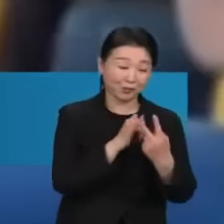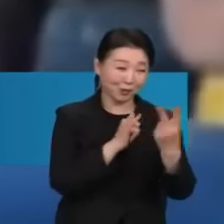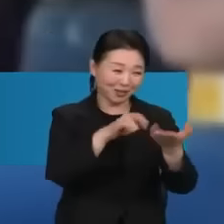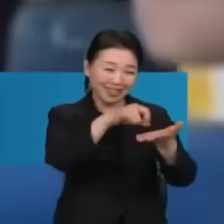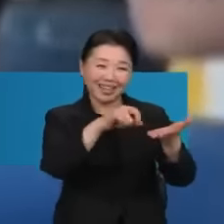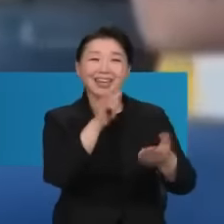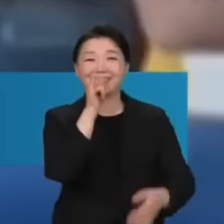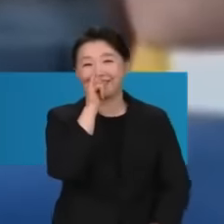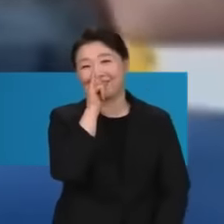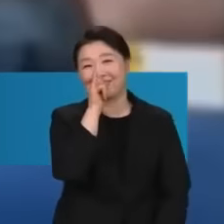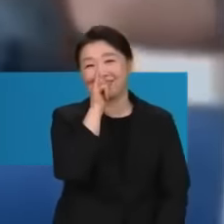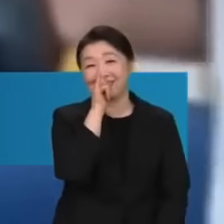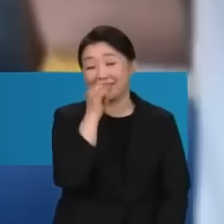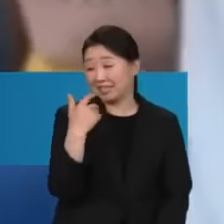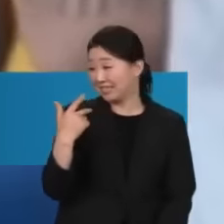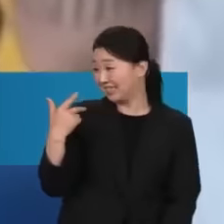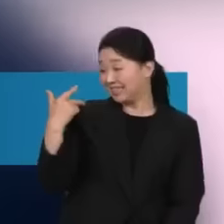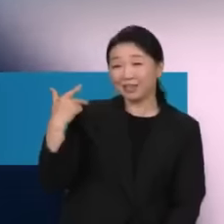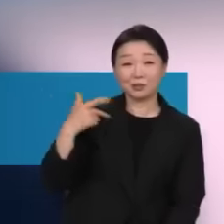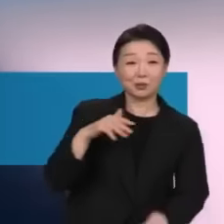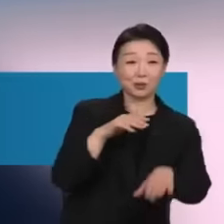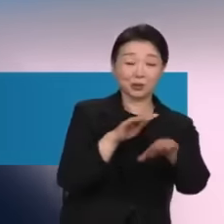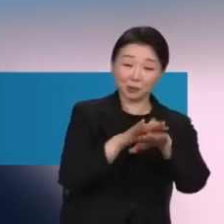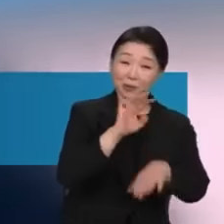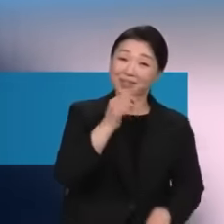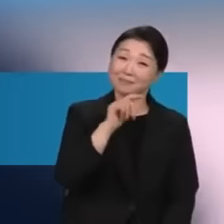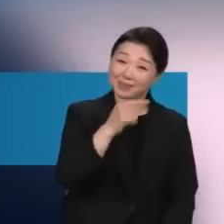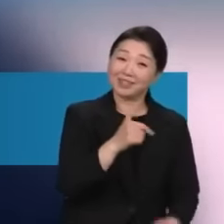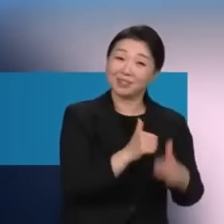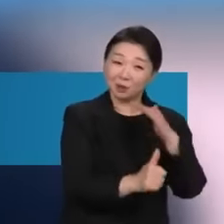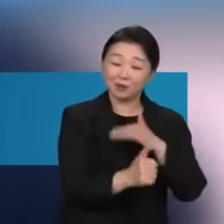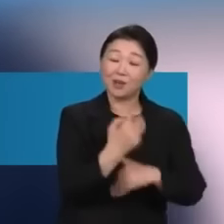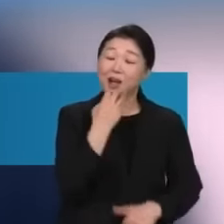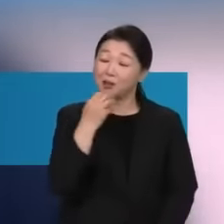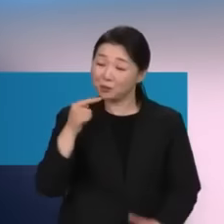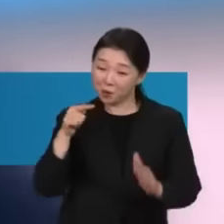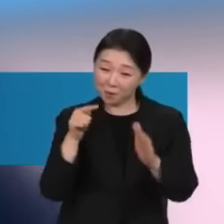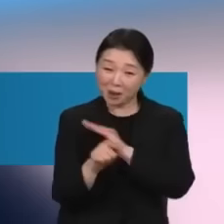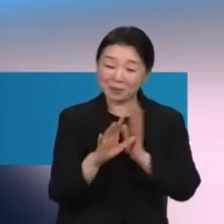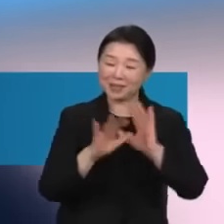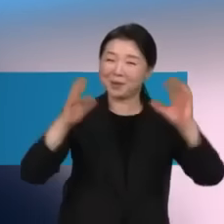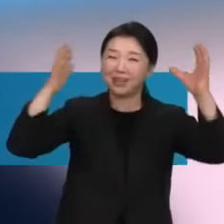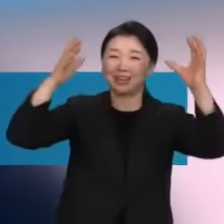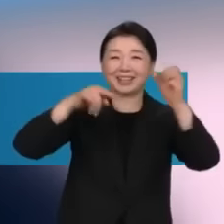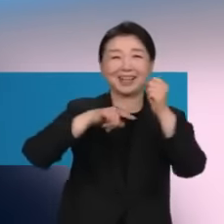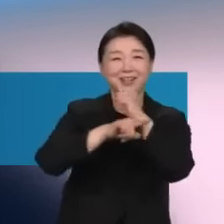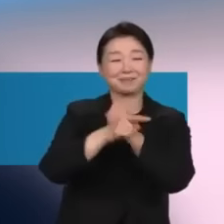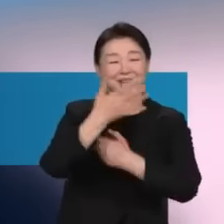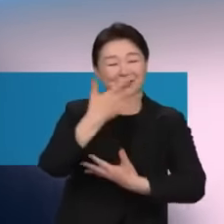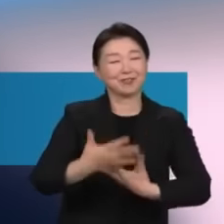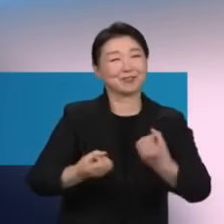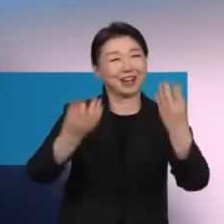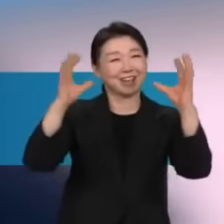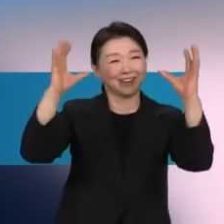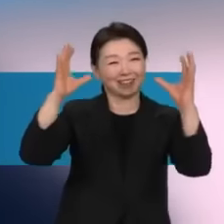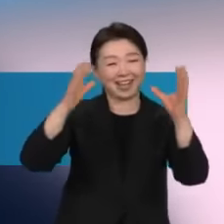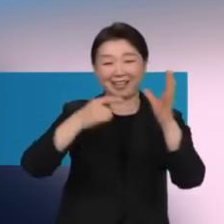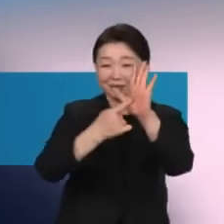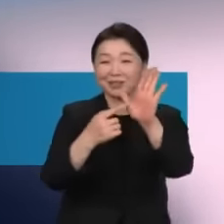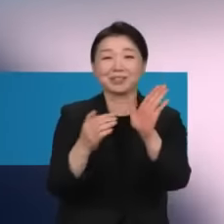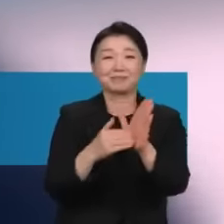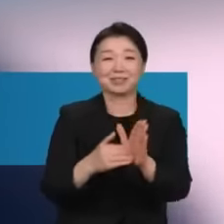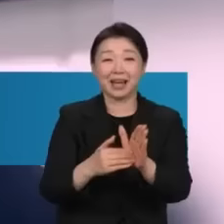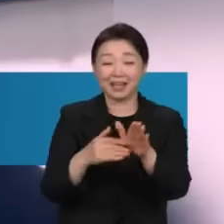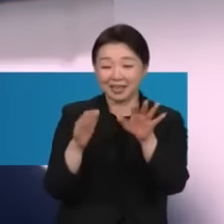사인이 담겼습니다. 지난주였죠? 손흥민 선수가 서울 방문을 환영한다는 축하 영상을 찍어서 올렸는데